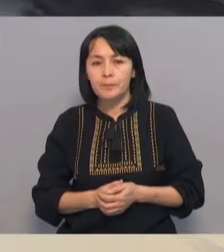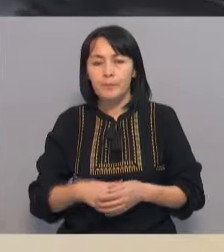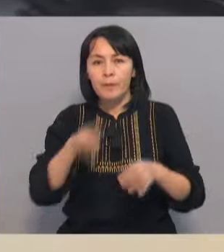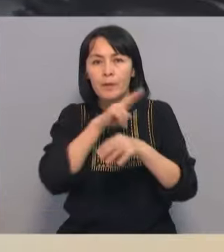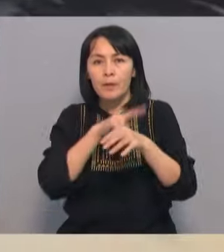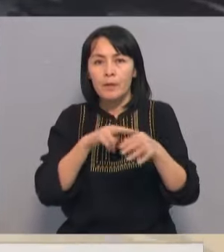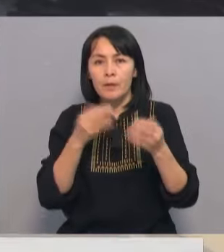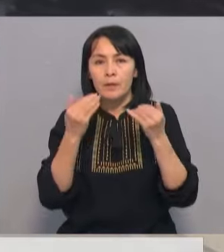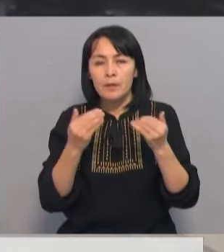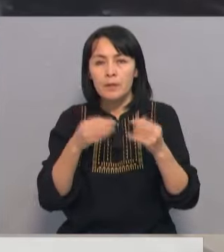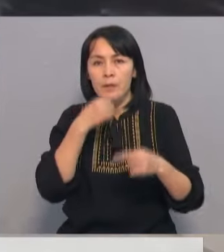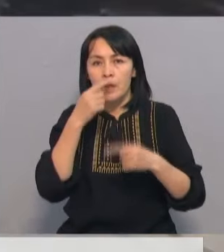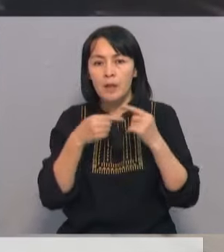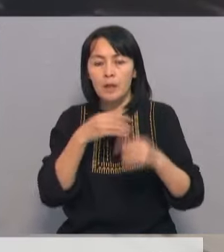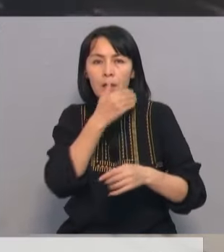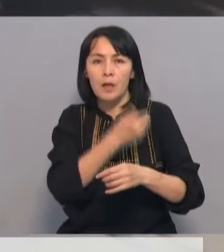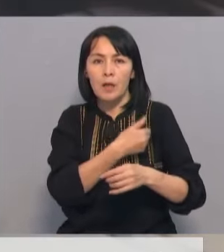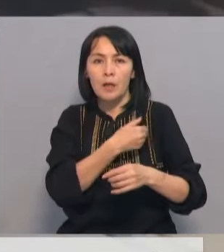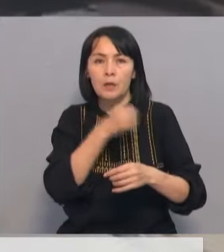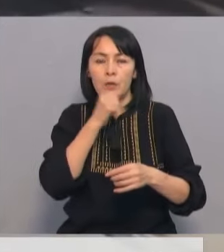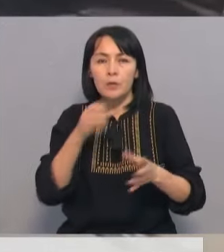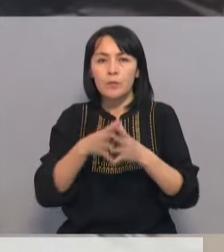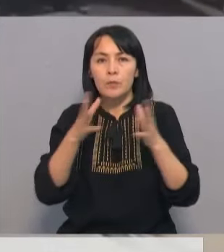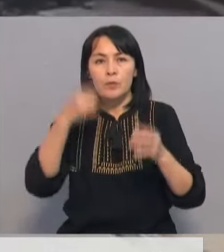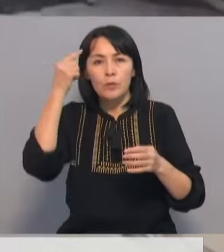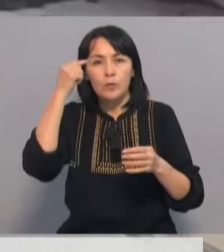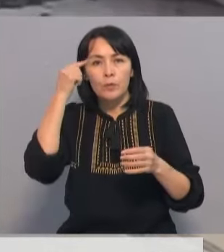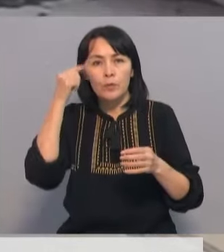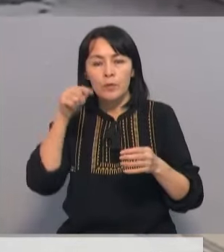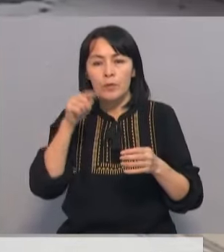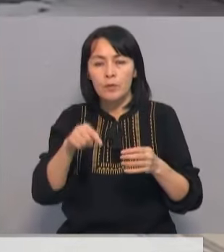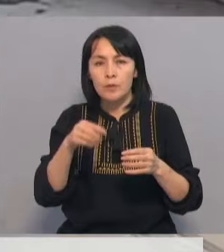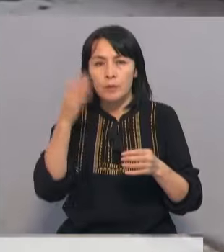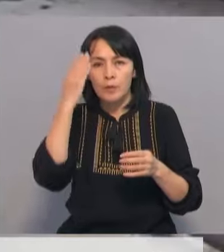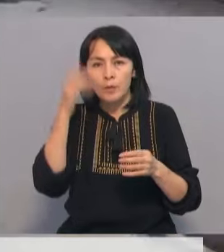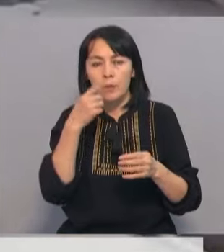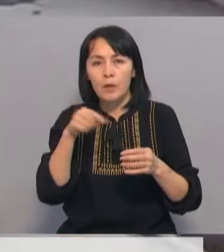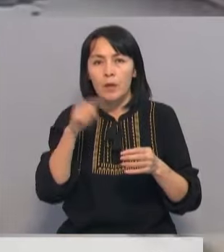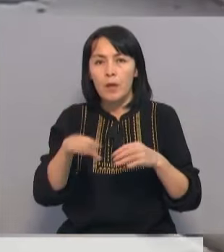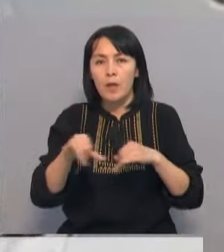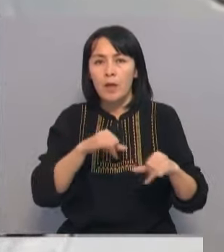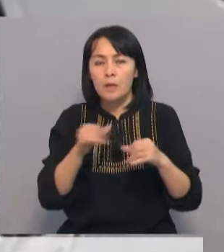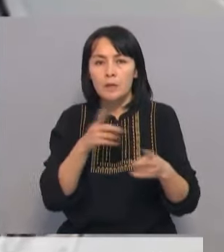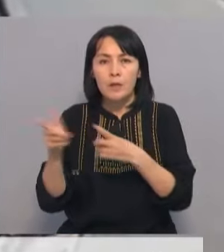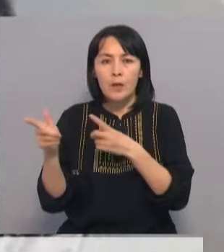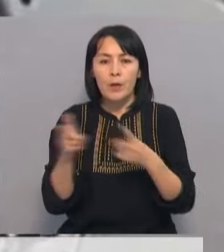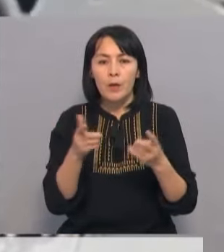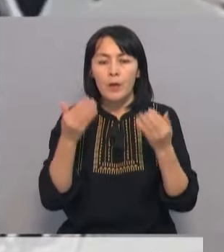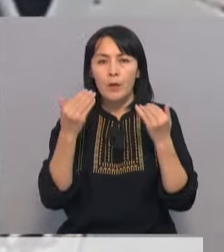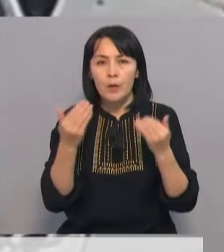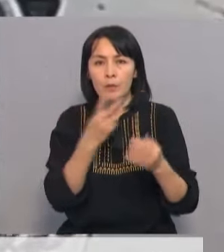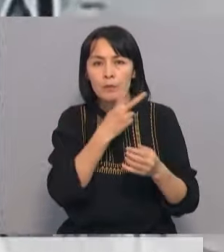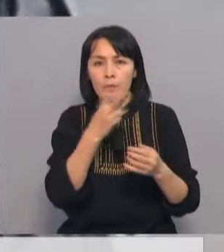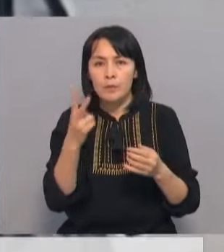Полиции подозреваемые заявили, что хотели украсть больше и думали, что их не вычислят. На преступление не шли подготовленными,